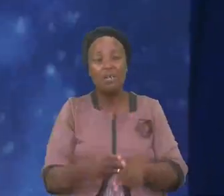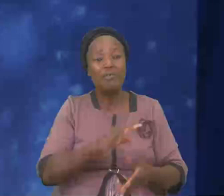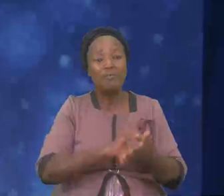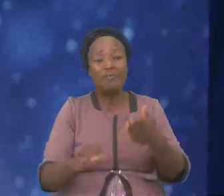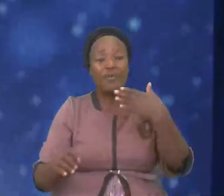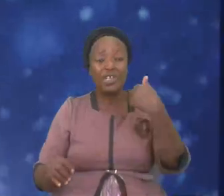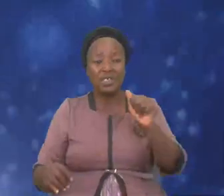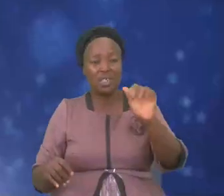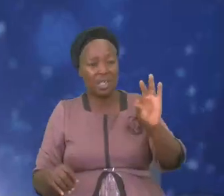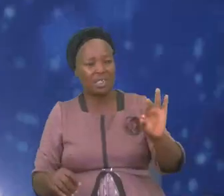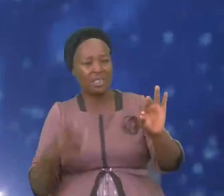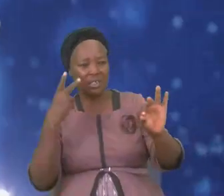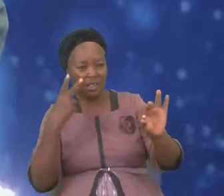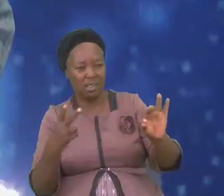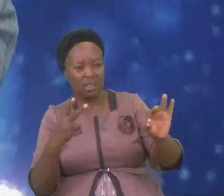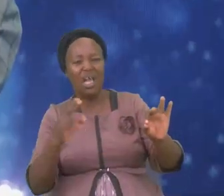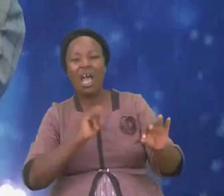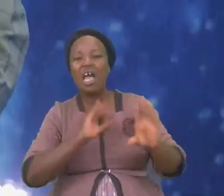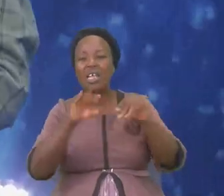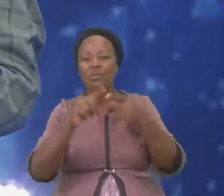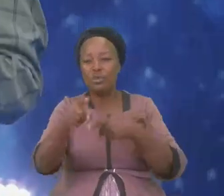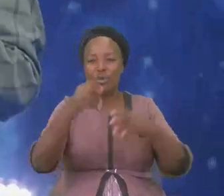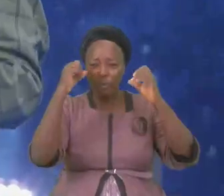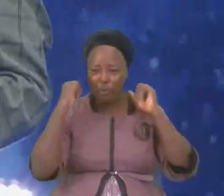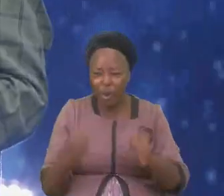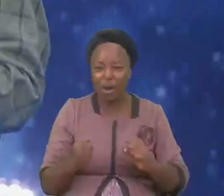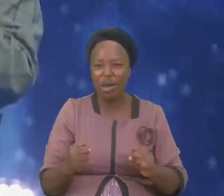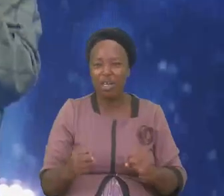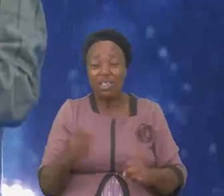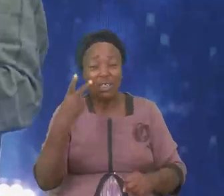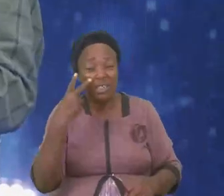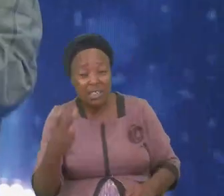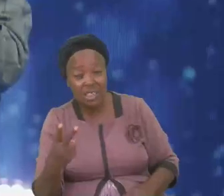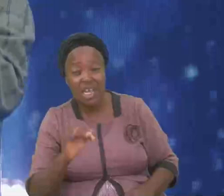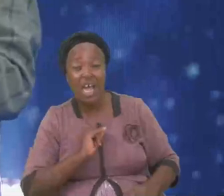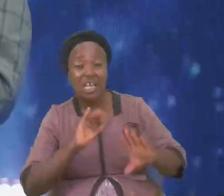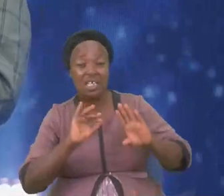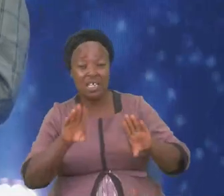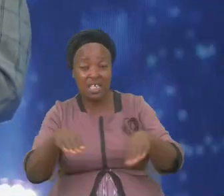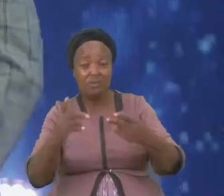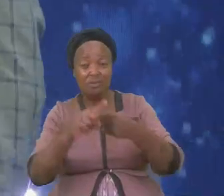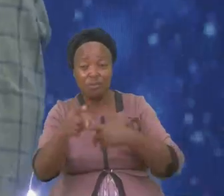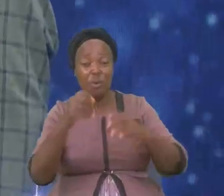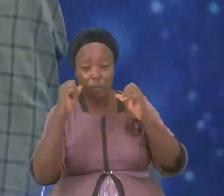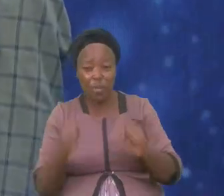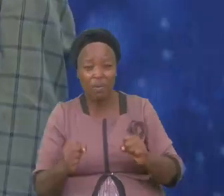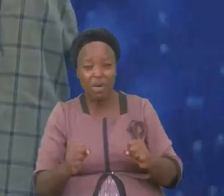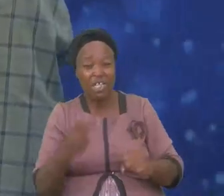santé, une meilleure bénédiction. Verset 19, voyez-vous dans le pouvoir. Voici, Je vous ai donné le pouvoir